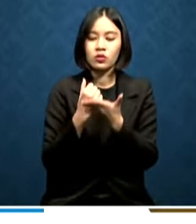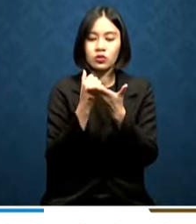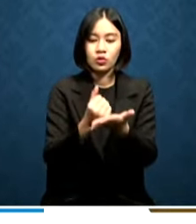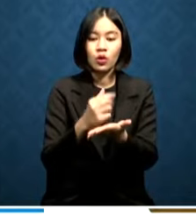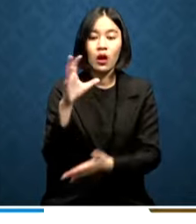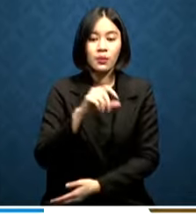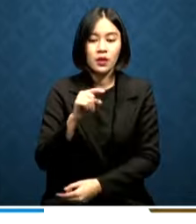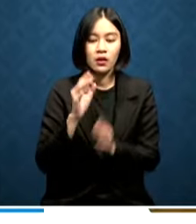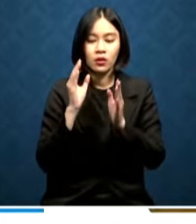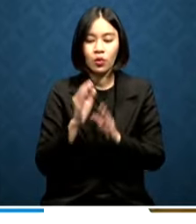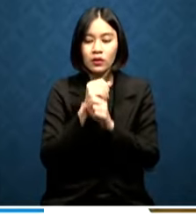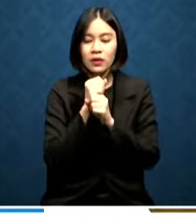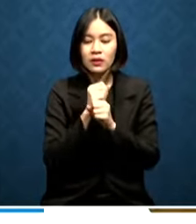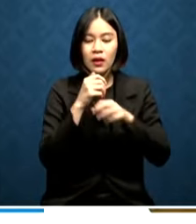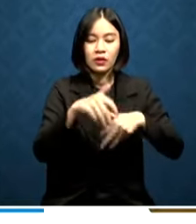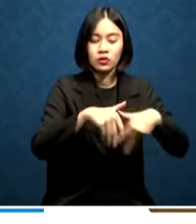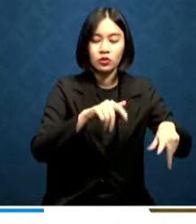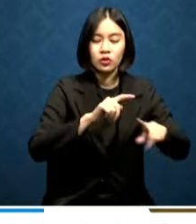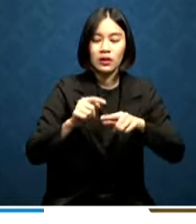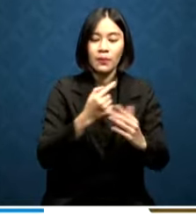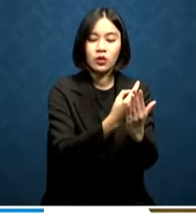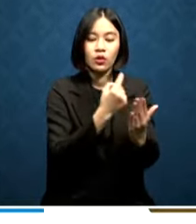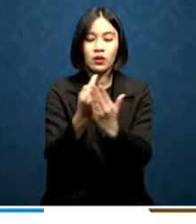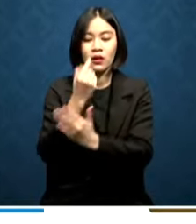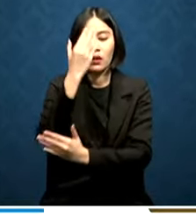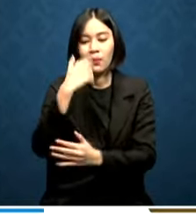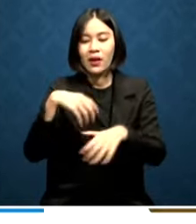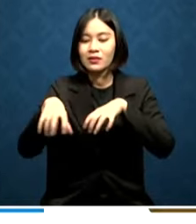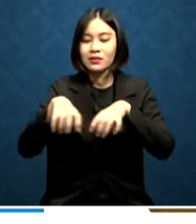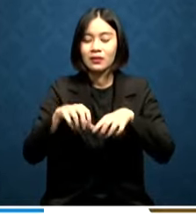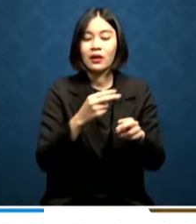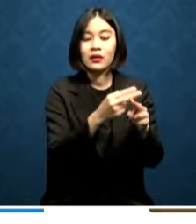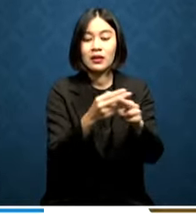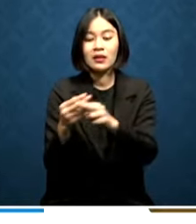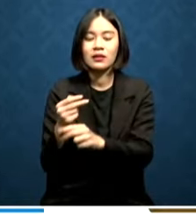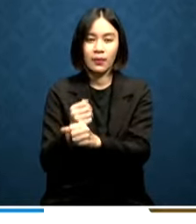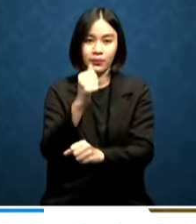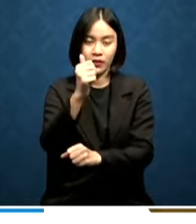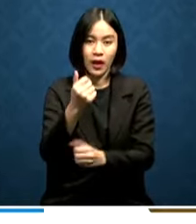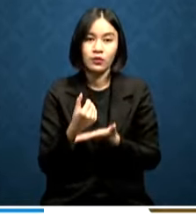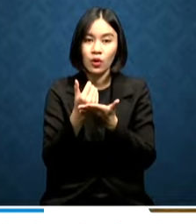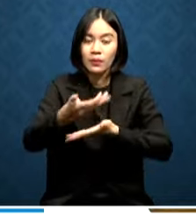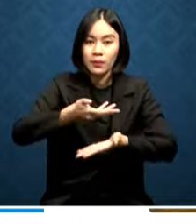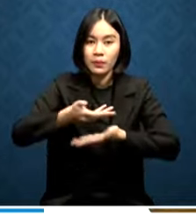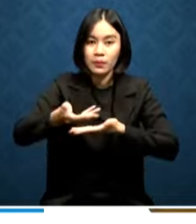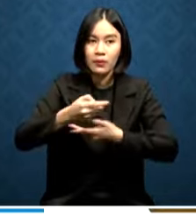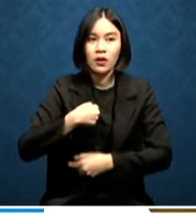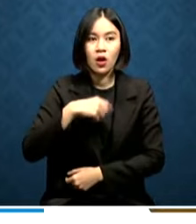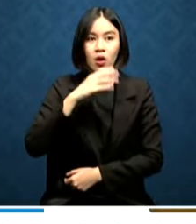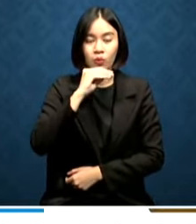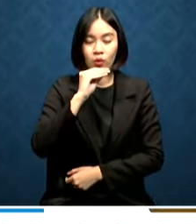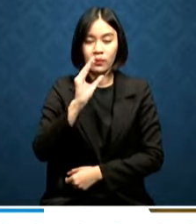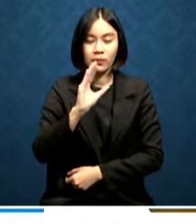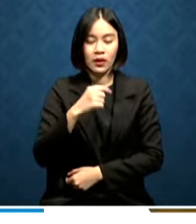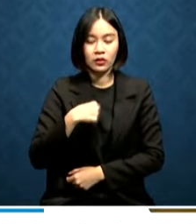ผู้สูงอายุเป็นคนจากชุมชนเนี่ยเพื่อจะได้ไปจัดการเรื่องนี้ของเขาเองนะครับแต่เราจะไม่พูดว่าทั้งที่เรามีอยู่